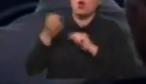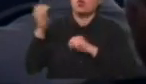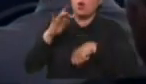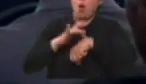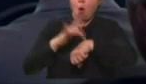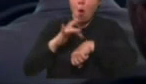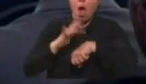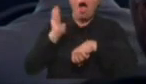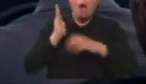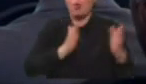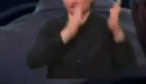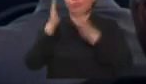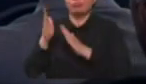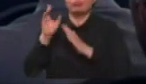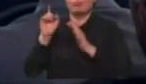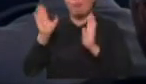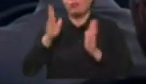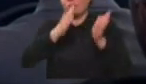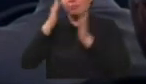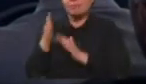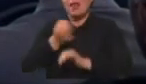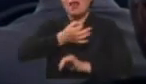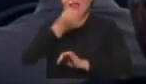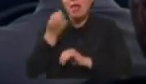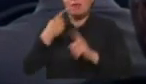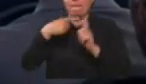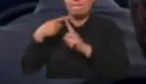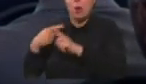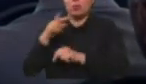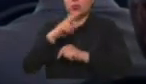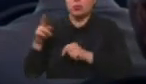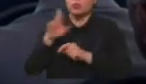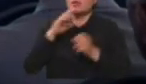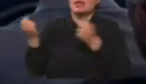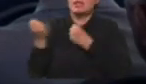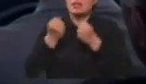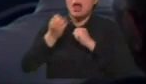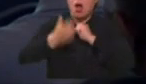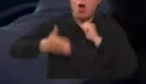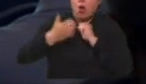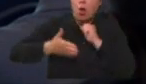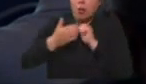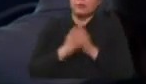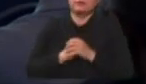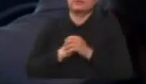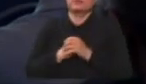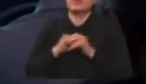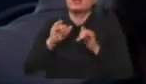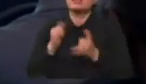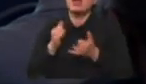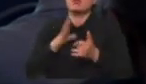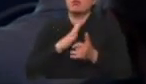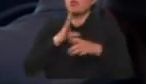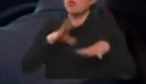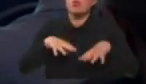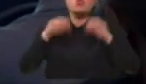wyników, aby później móc przejść do znacznie bardziej pozytywnych rzeczy, czyli do transportu kolejowego. Tak jak tutaj zostało